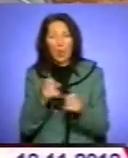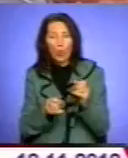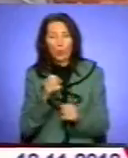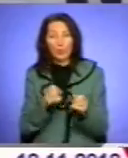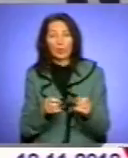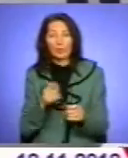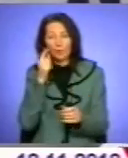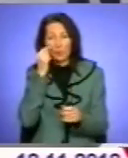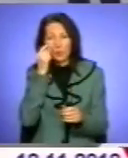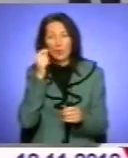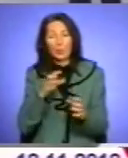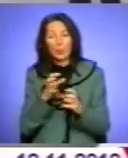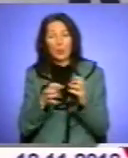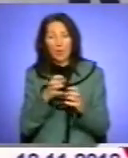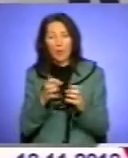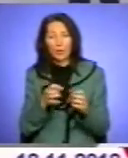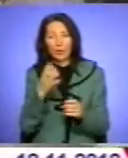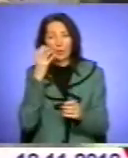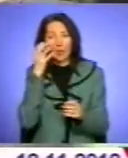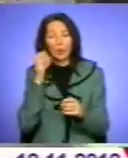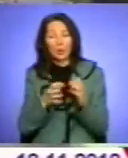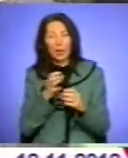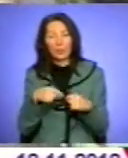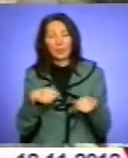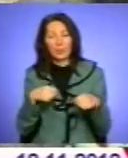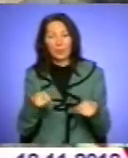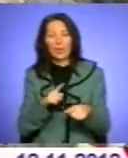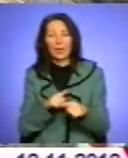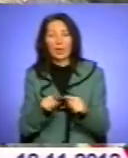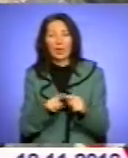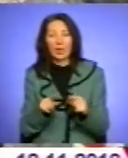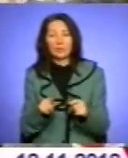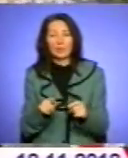яблуками. Торгівля йшла жвава. Та й не дивно. Торгівля багата.